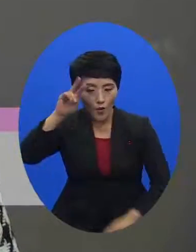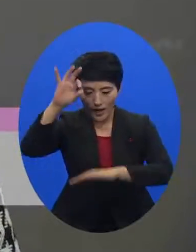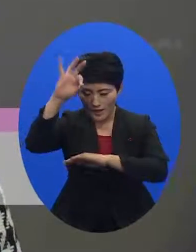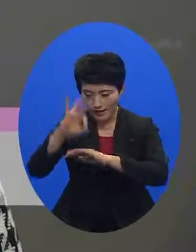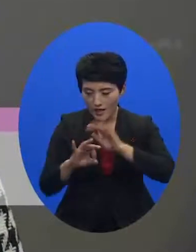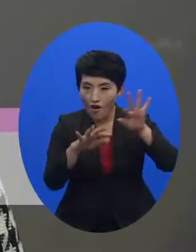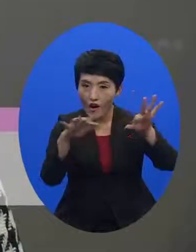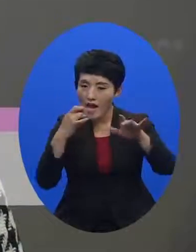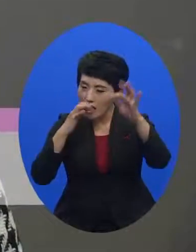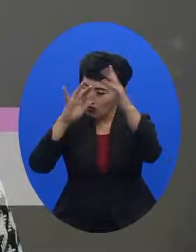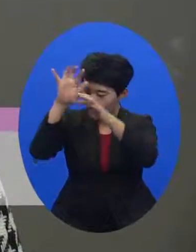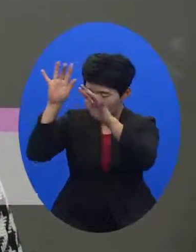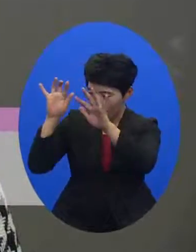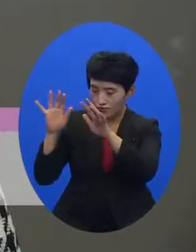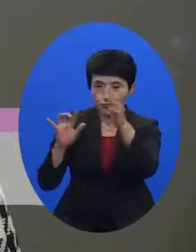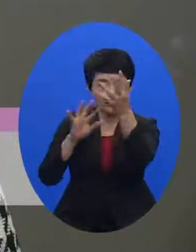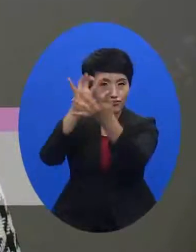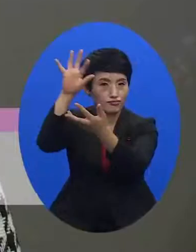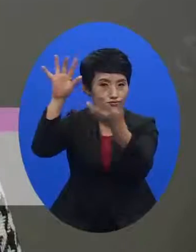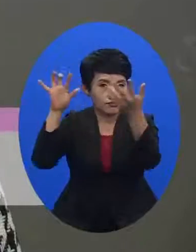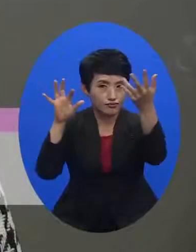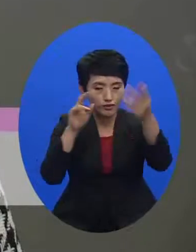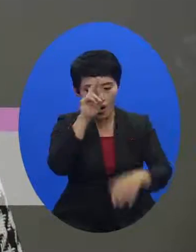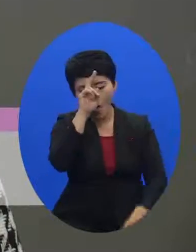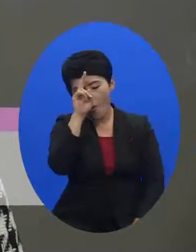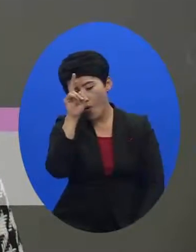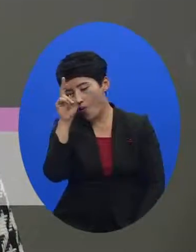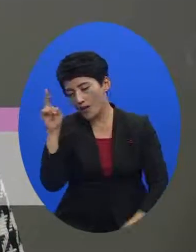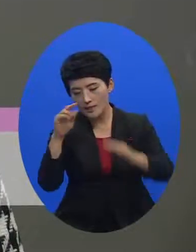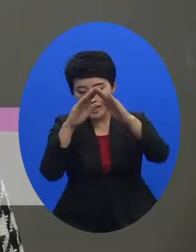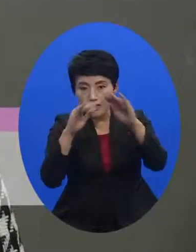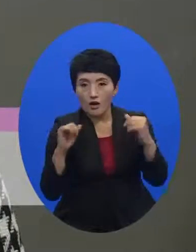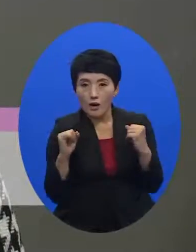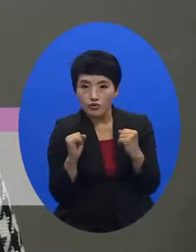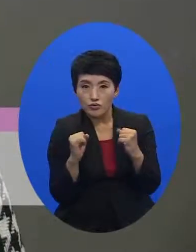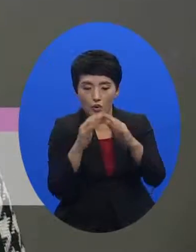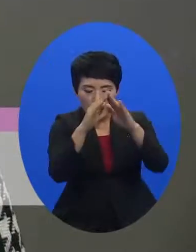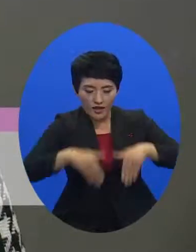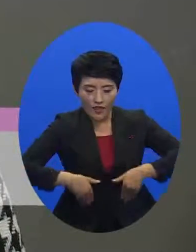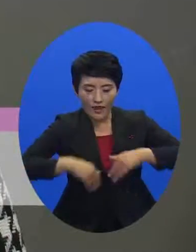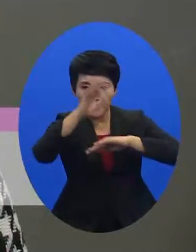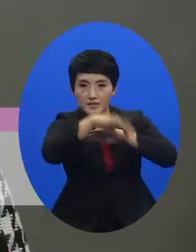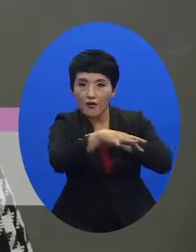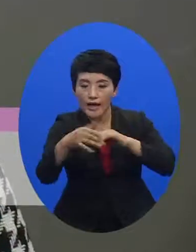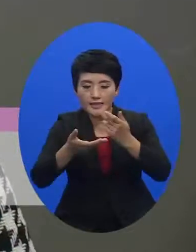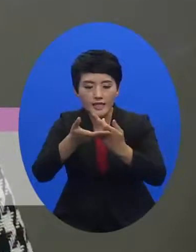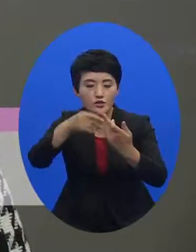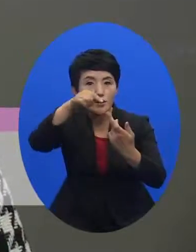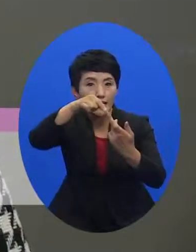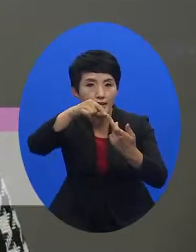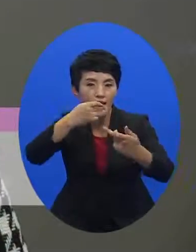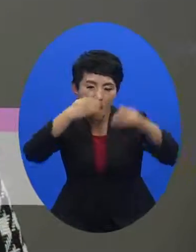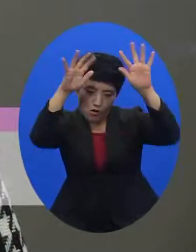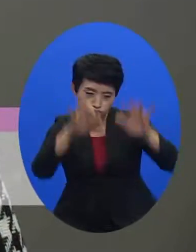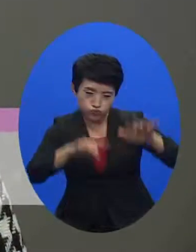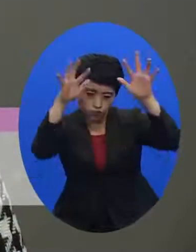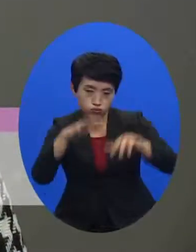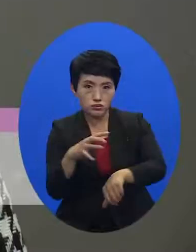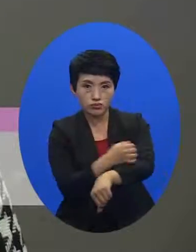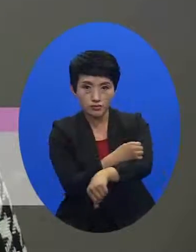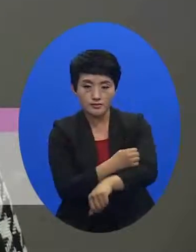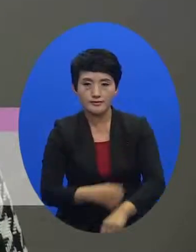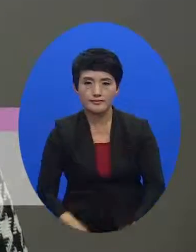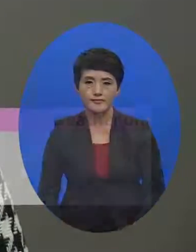모레는 서 이상에서 만들어진 누구는 때 영향으로 미즈노 후까지 전라북도와 전남 서해안 제주도 산간에 많은 눈이